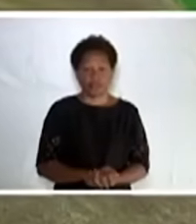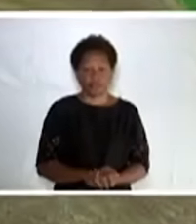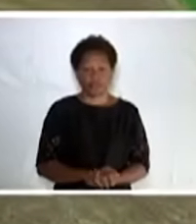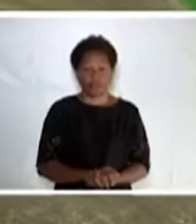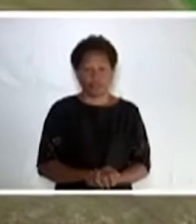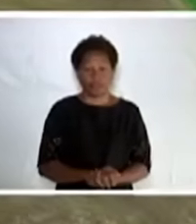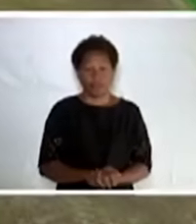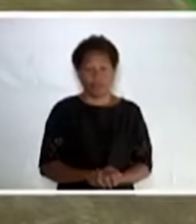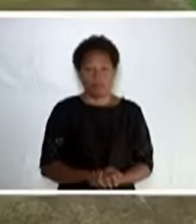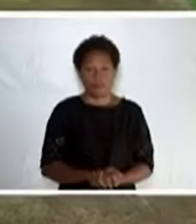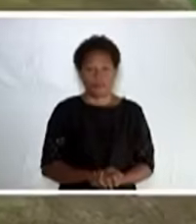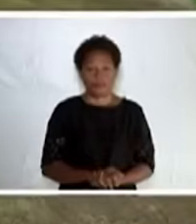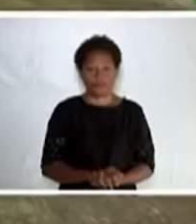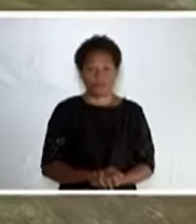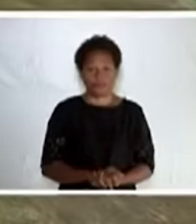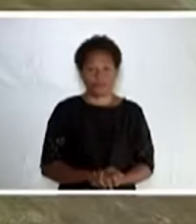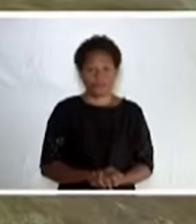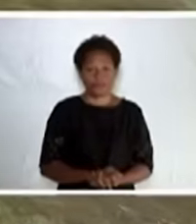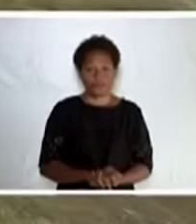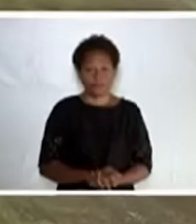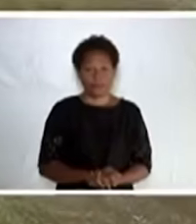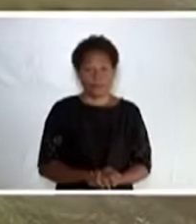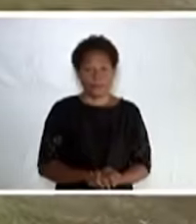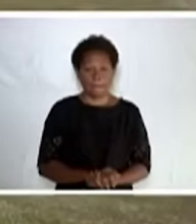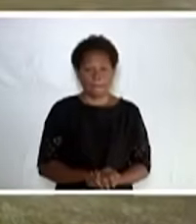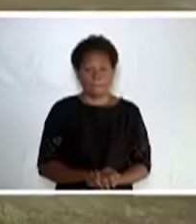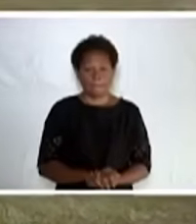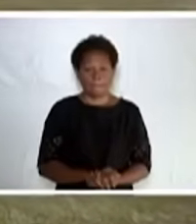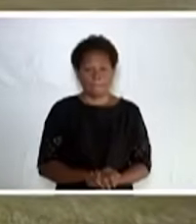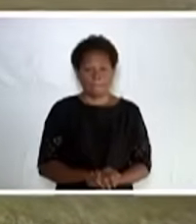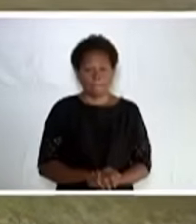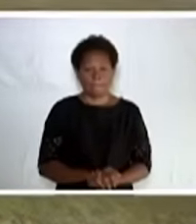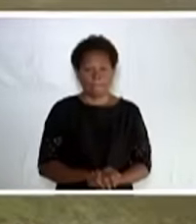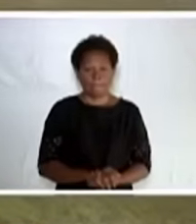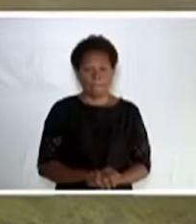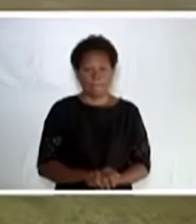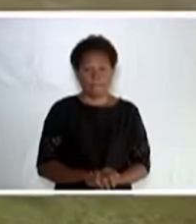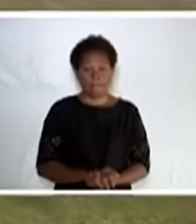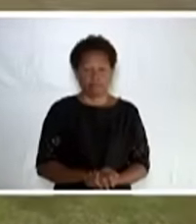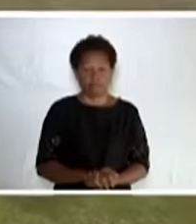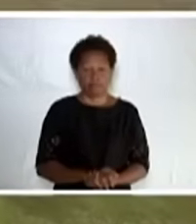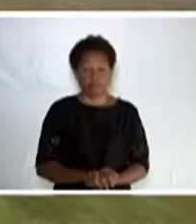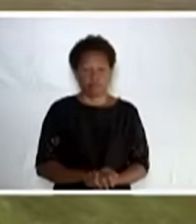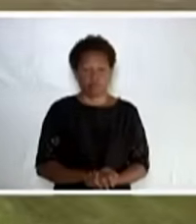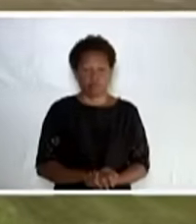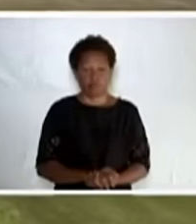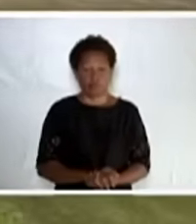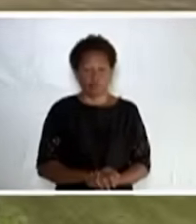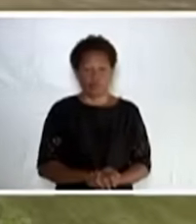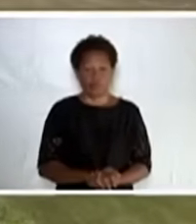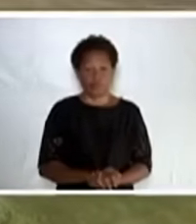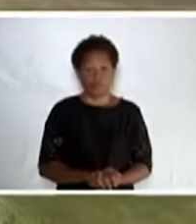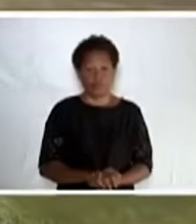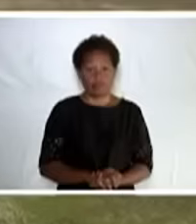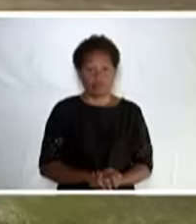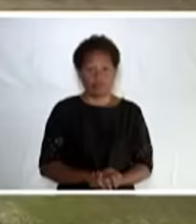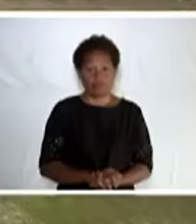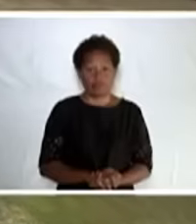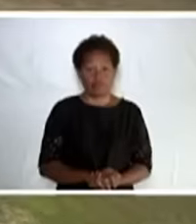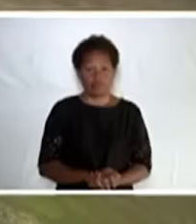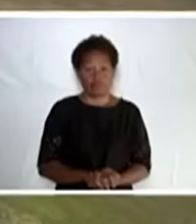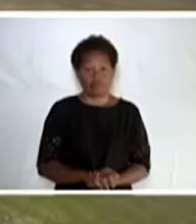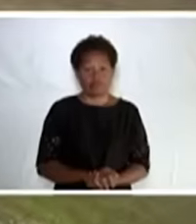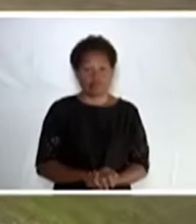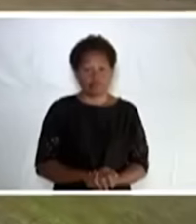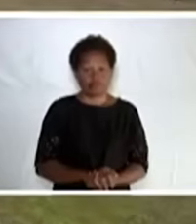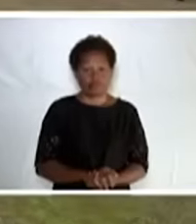तक 96 इयर्स तक ब्रिटिश राज के नीचे रहने के बाद इसी तारीख को यहीं पर इसी ऐतिहासिक